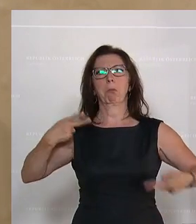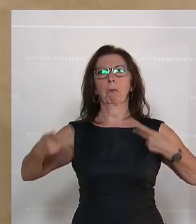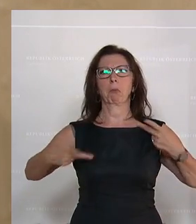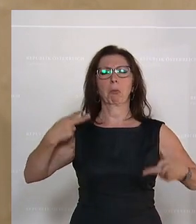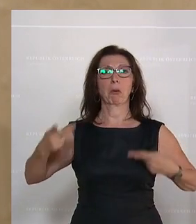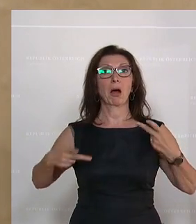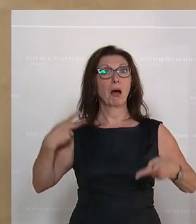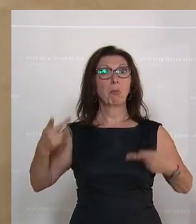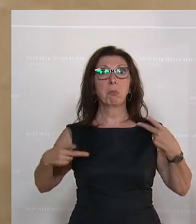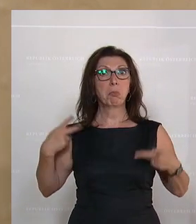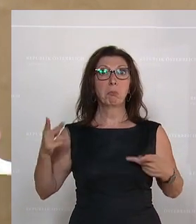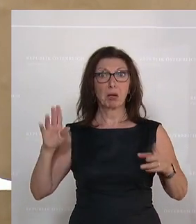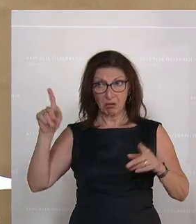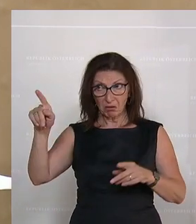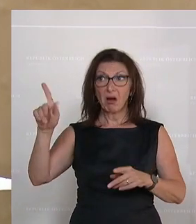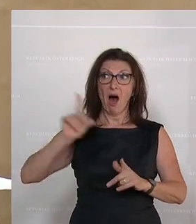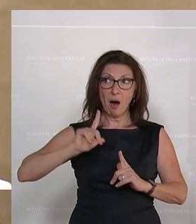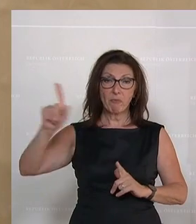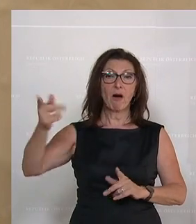vor dem fall